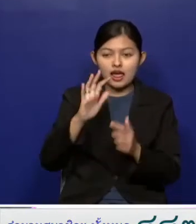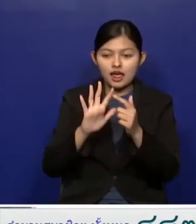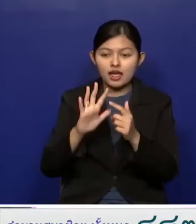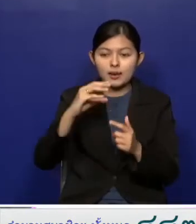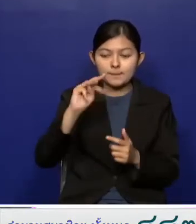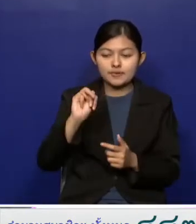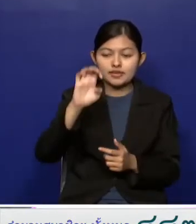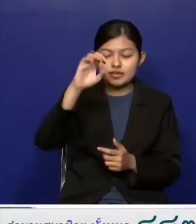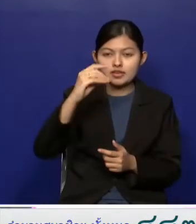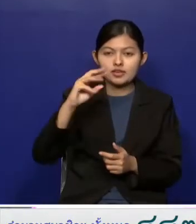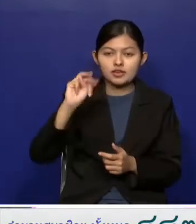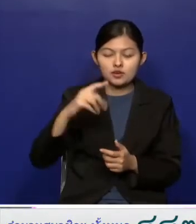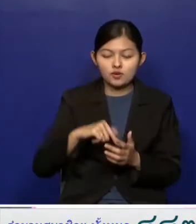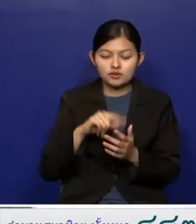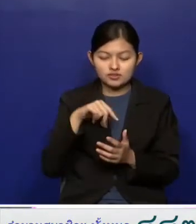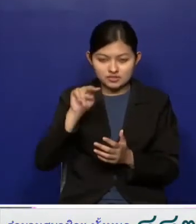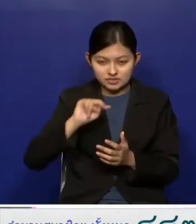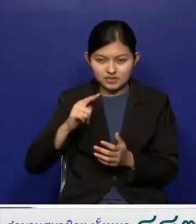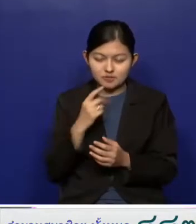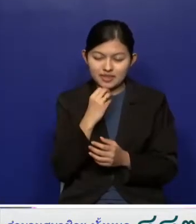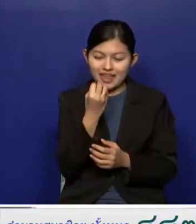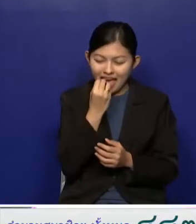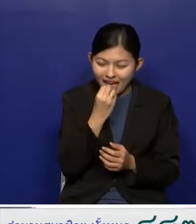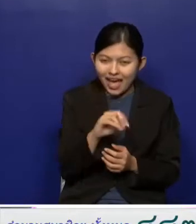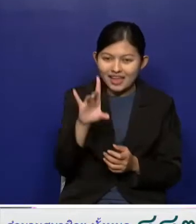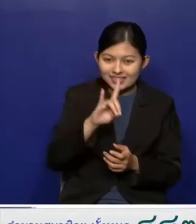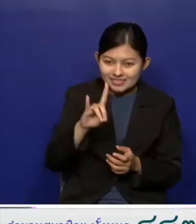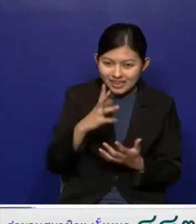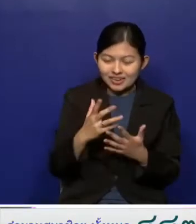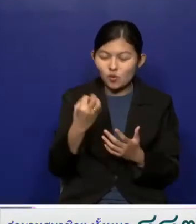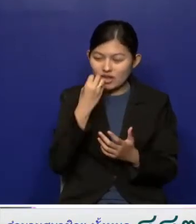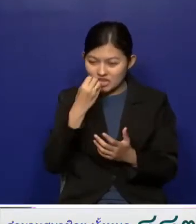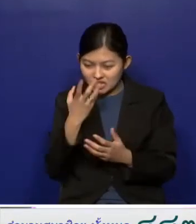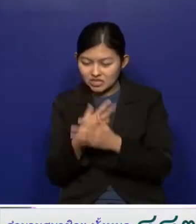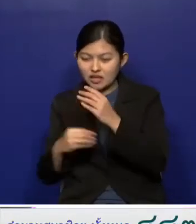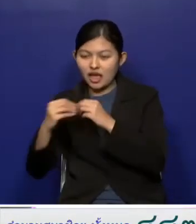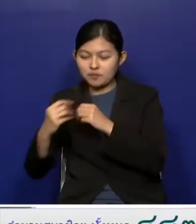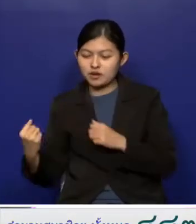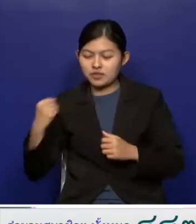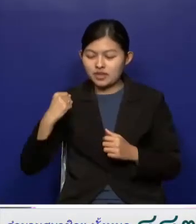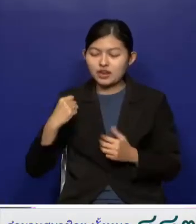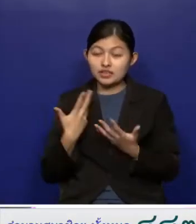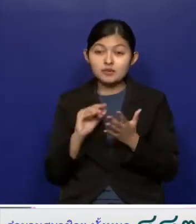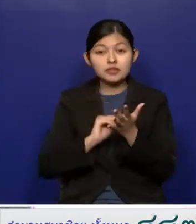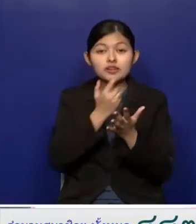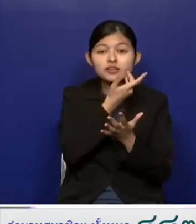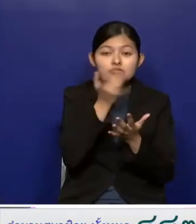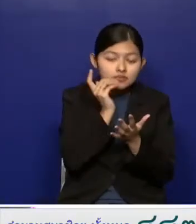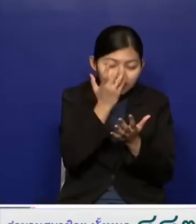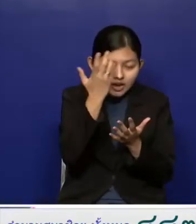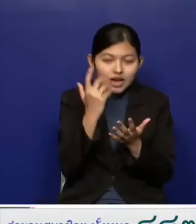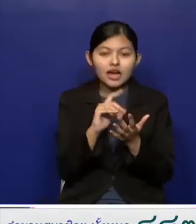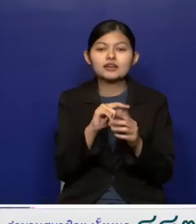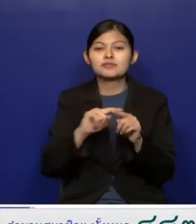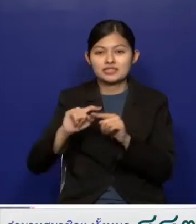ารถใช้เป็นโปรตีนอาหารสัตว์หรือเป็นอาหารเสริมใช้เป็นเครื่องสำอางครับเกี่ยวกับ